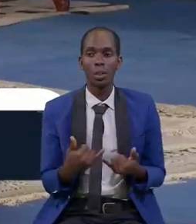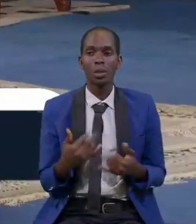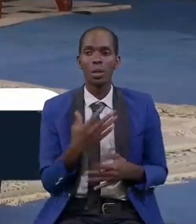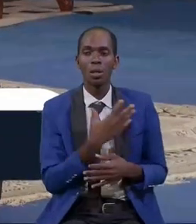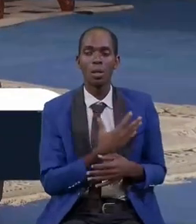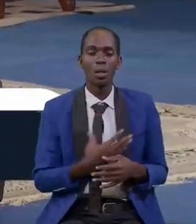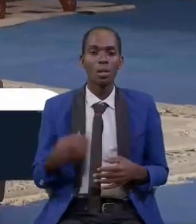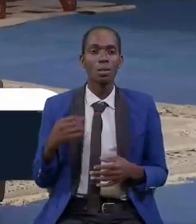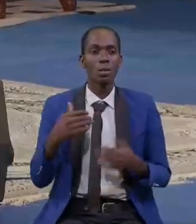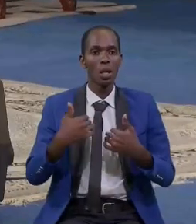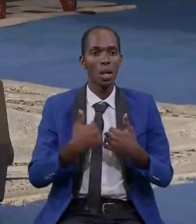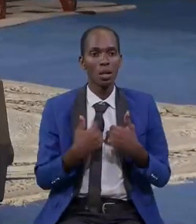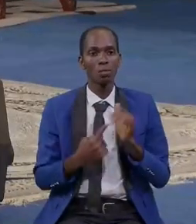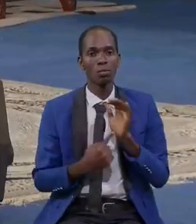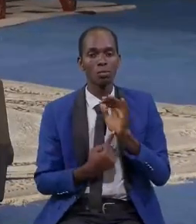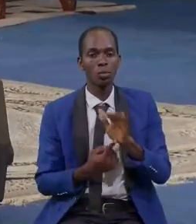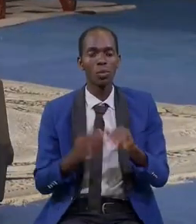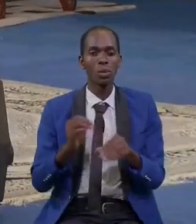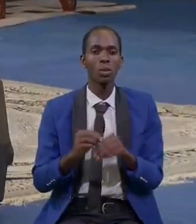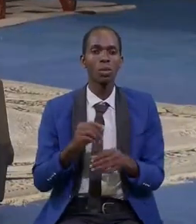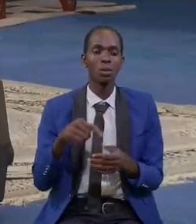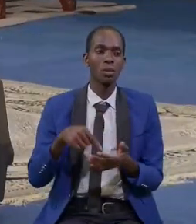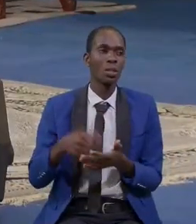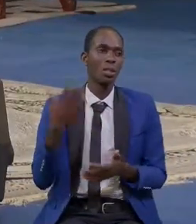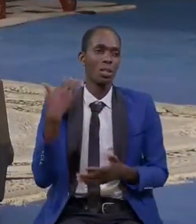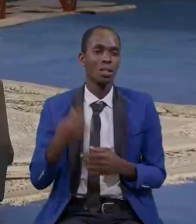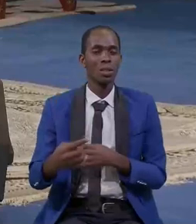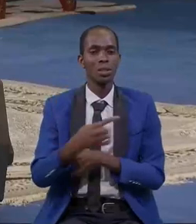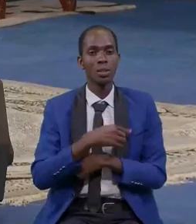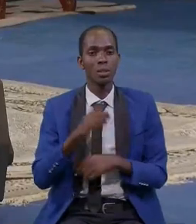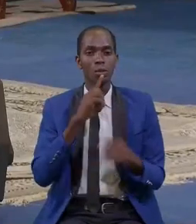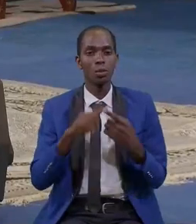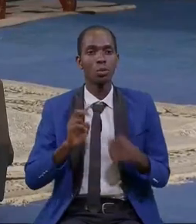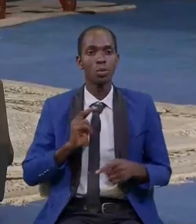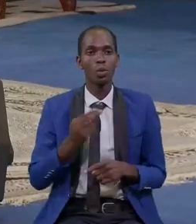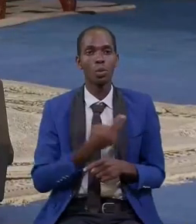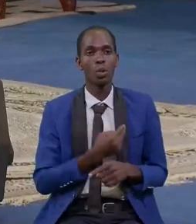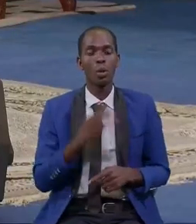dans ces derniers jours, il nous a parlé par le Fils,